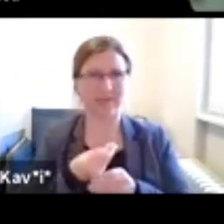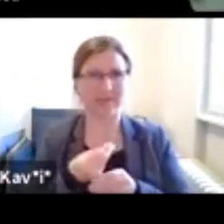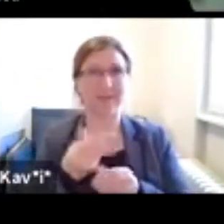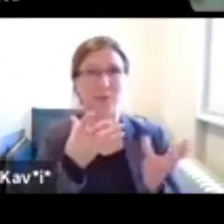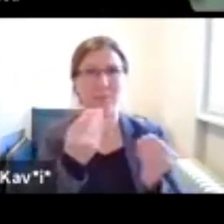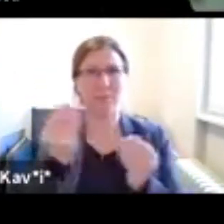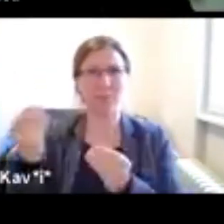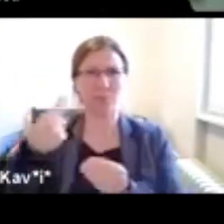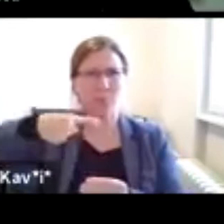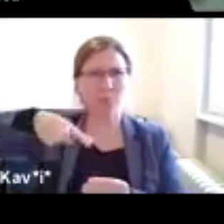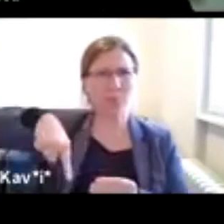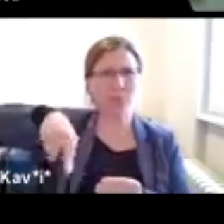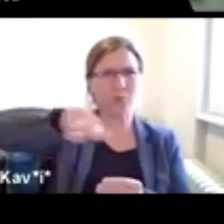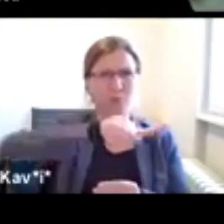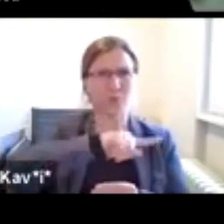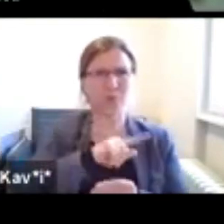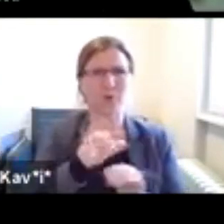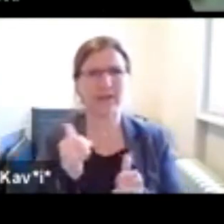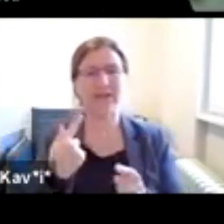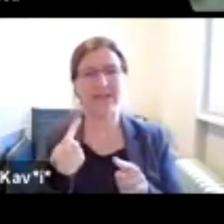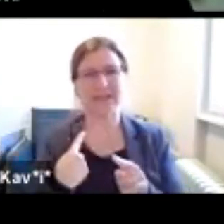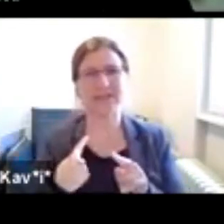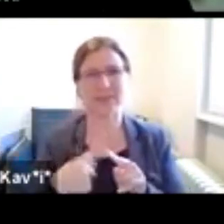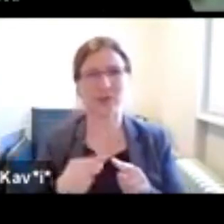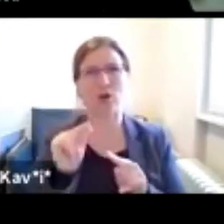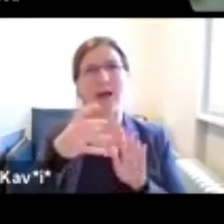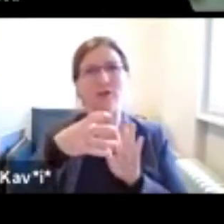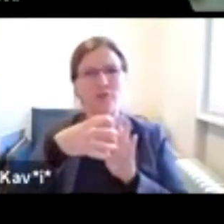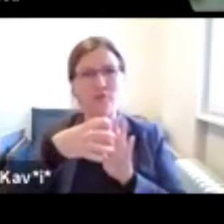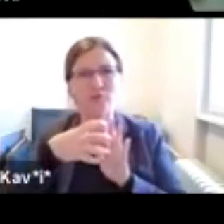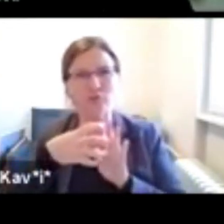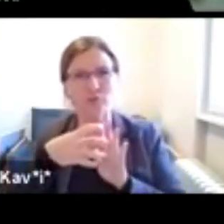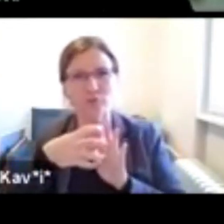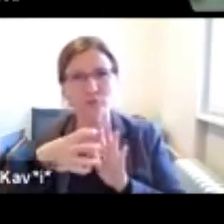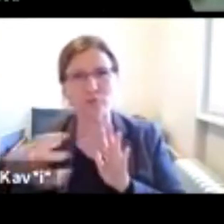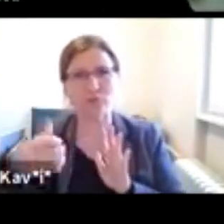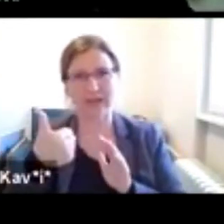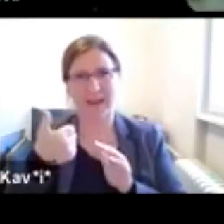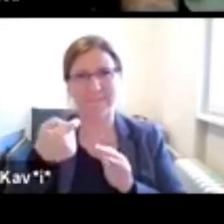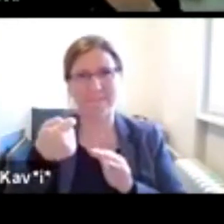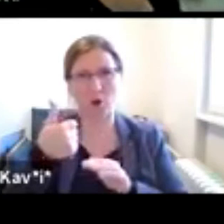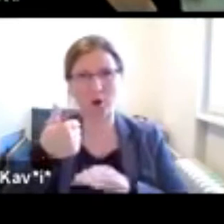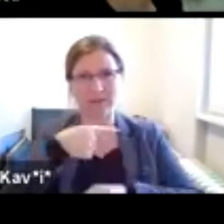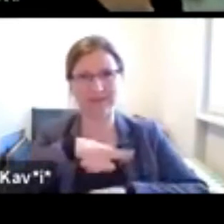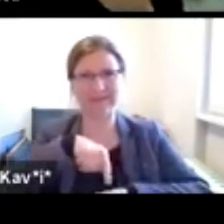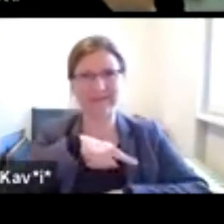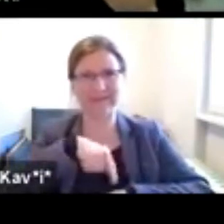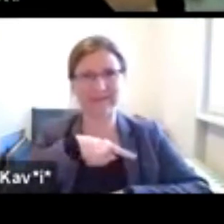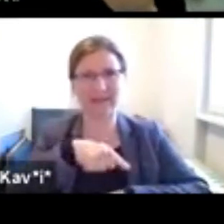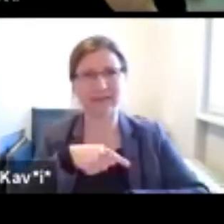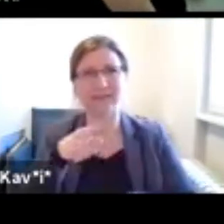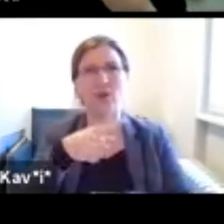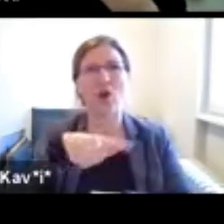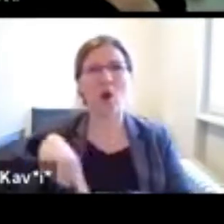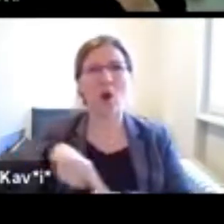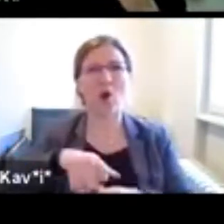je, pa je i sve ovo skupa trajalo sat i pol za jedan okrugli